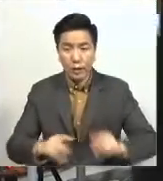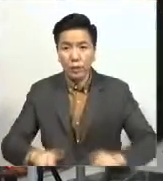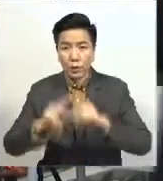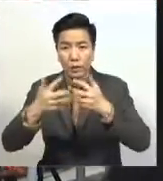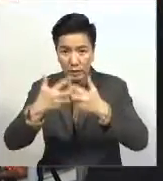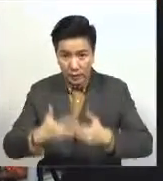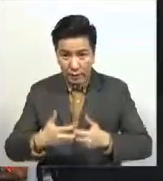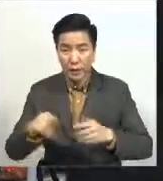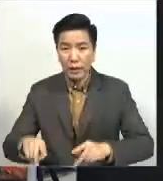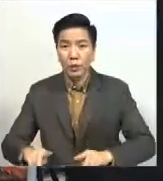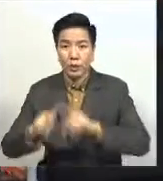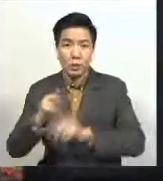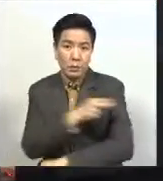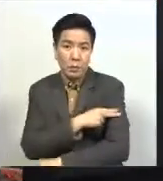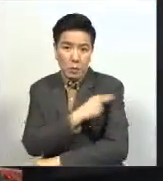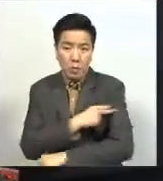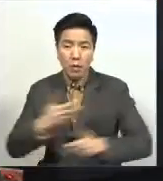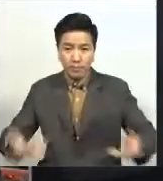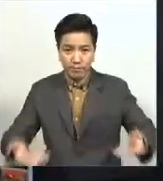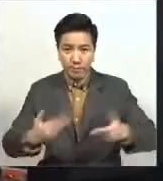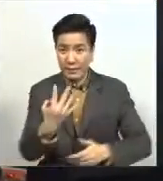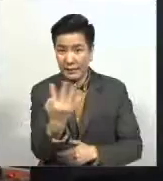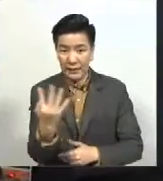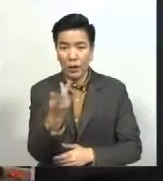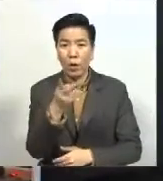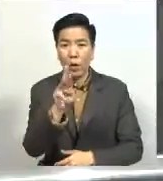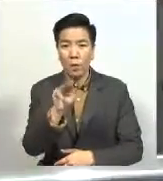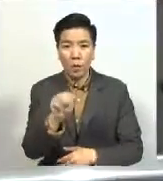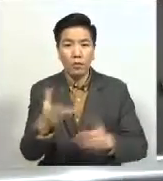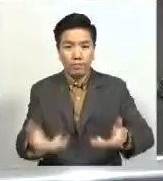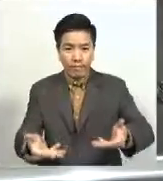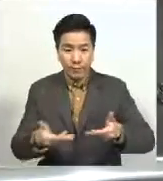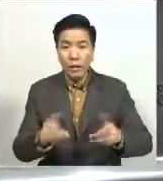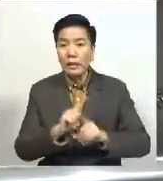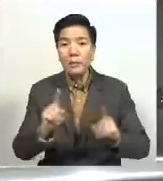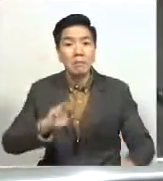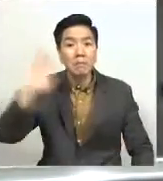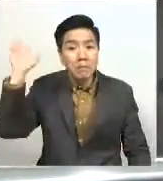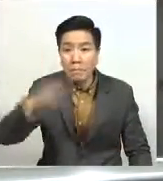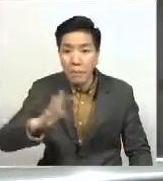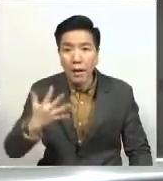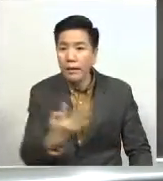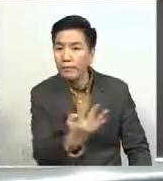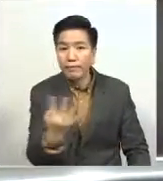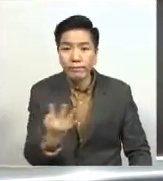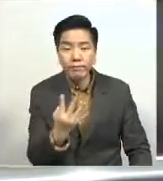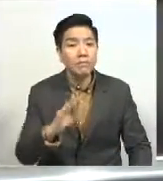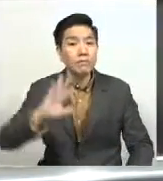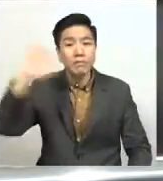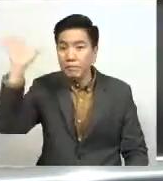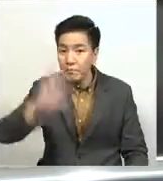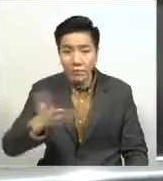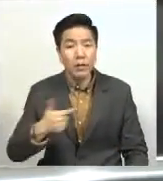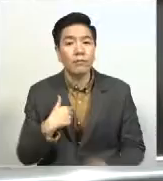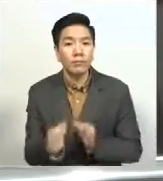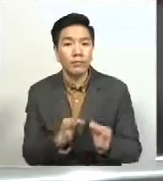ตสาหกรรมแล้วก็กระทรวงสาธารณสุขเข้ามาให้ข้อมูล แล้วมาไหมฮะ ไม่มาค่ะรัฐมนตรีทั้ง4ท่านนั่นแหละไม่ได้เดินท